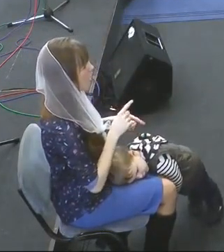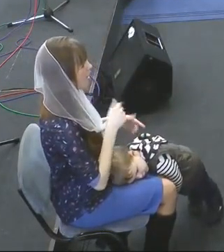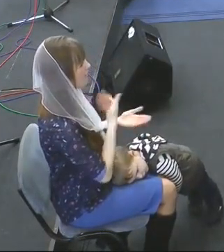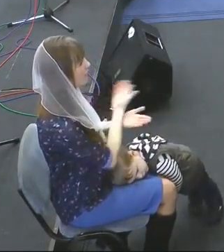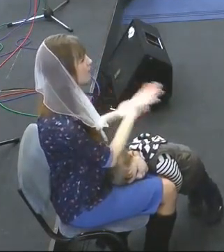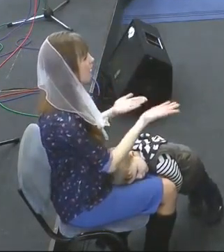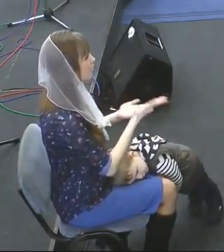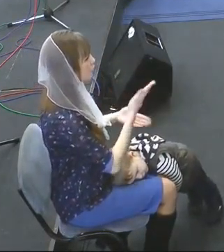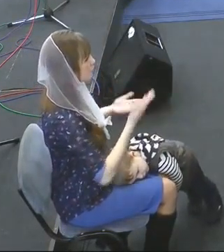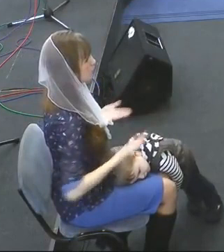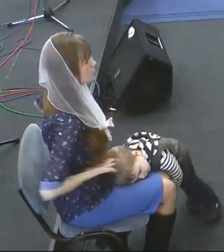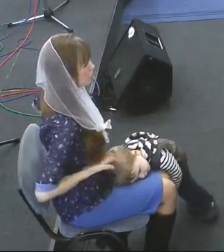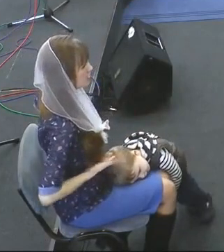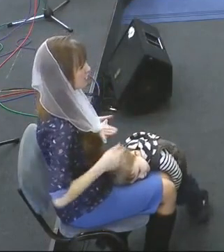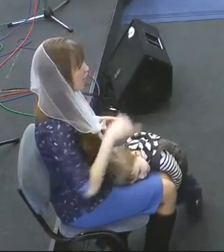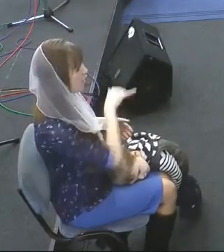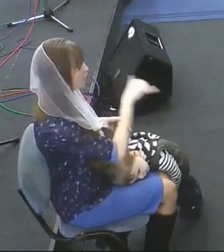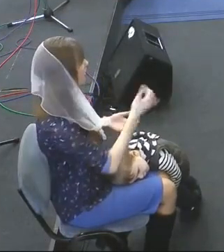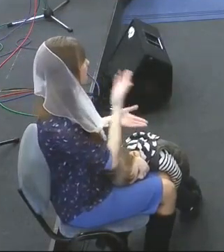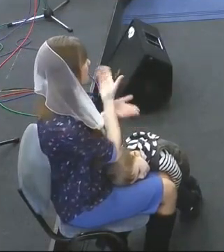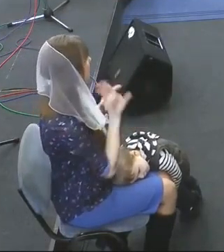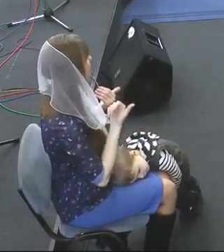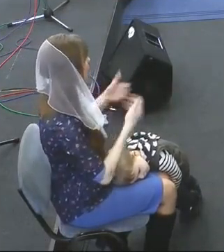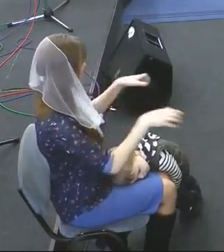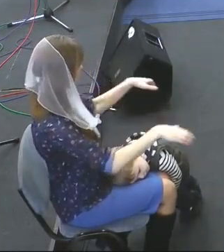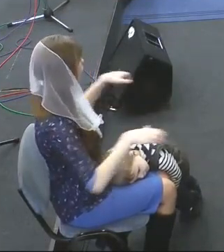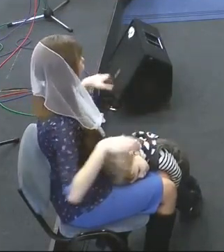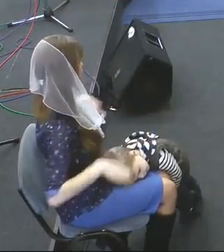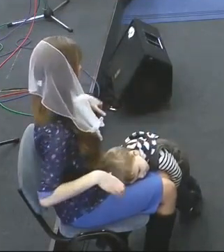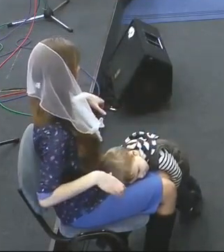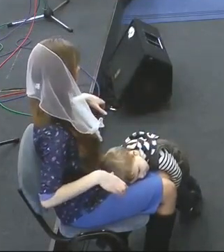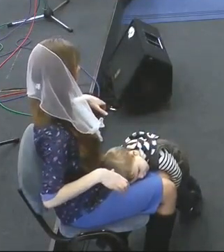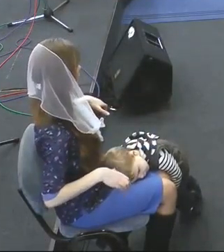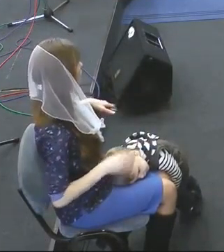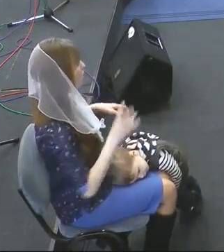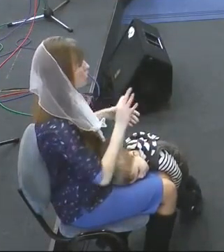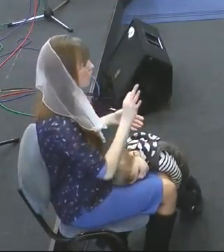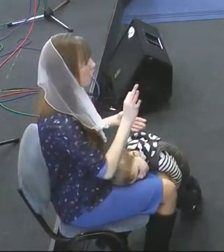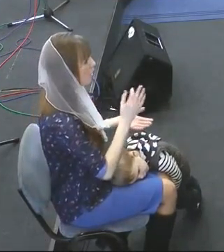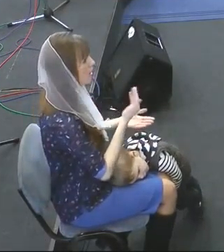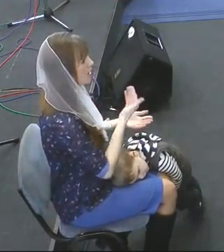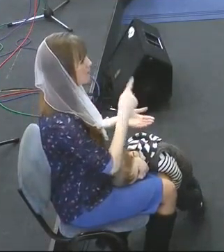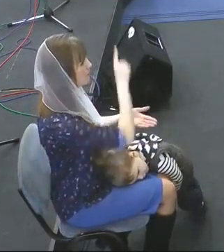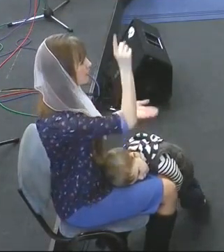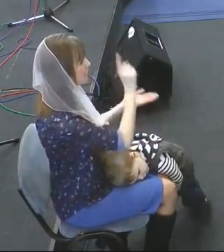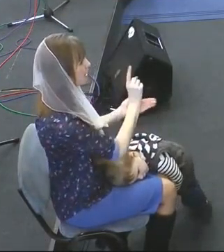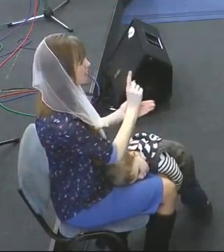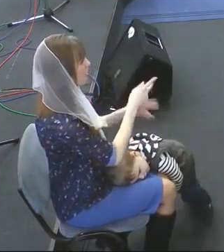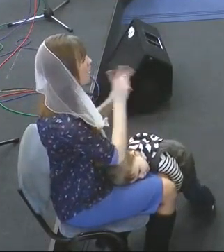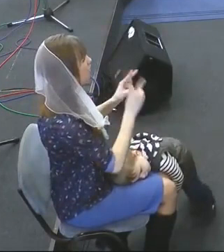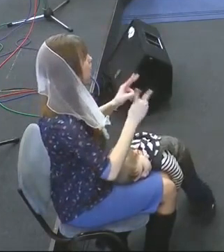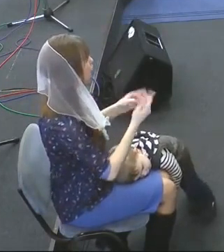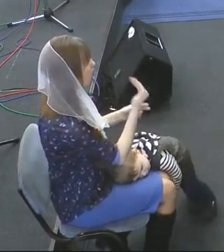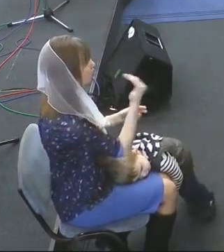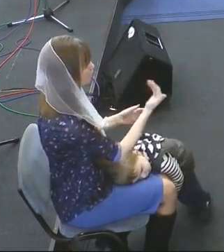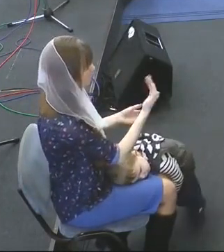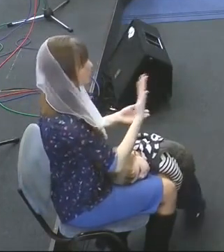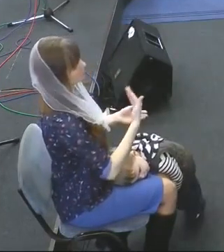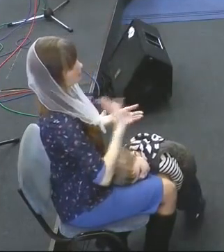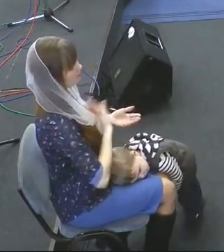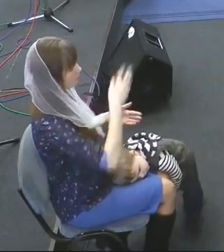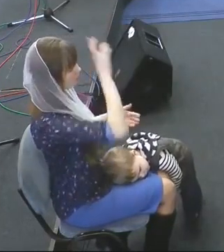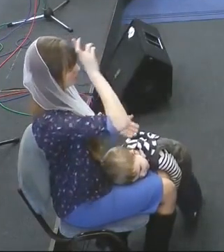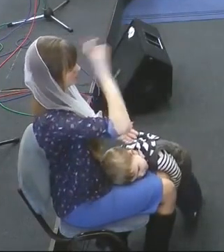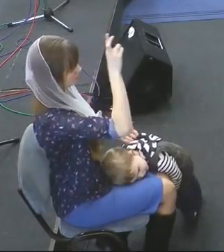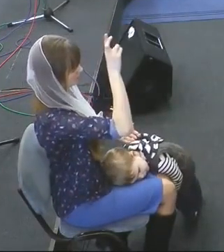твій володар? Та невже Ісус прийшов, Він хотів зайняти те царство? Всі так думали. Навіть учні, коли йшли в Емаус, сказали, а ми